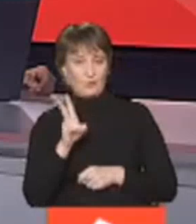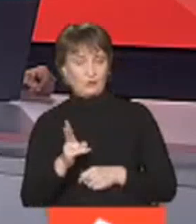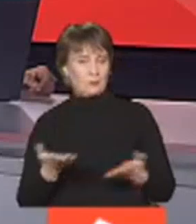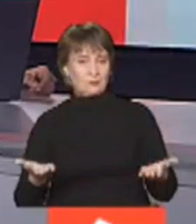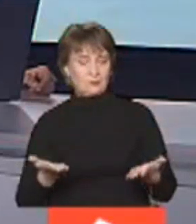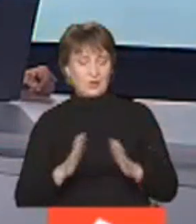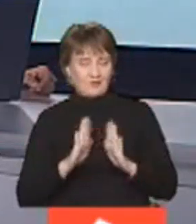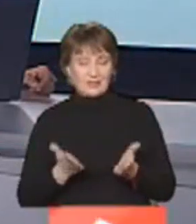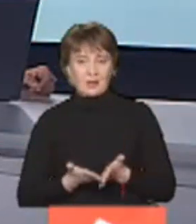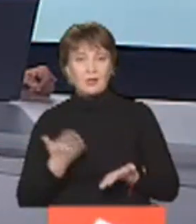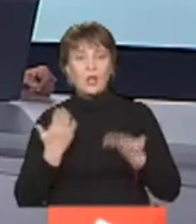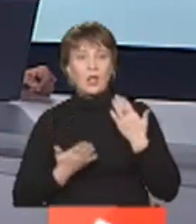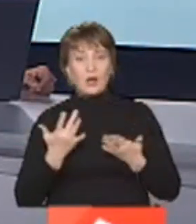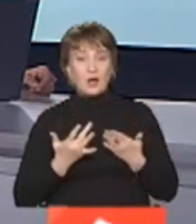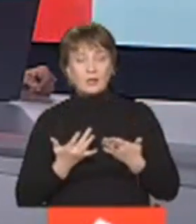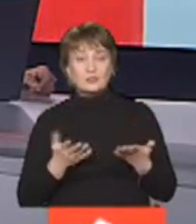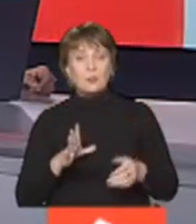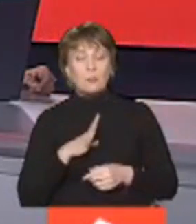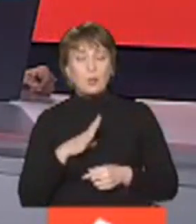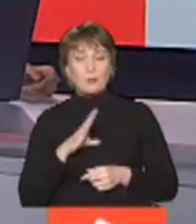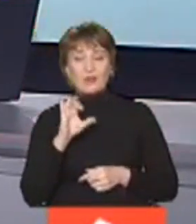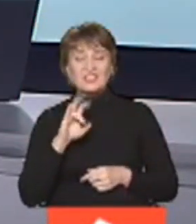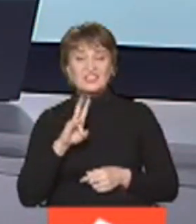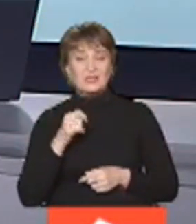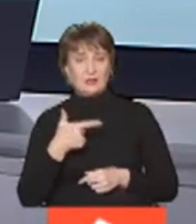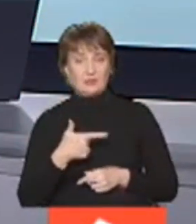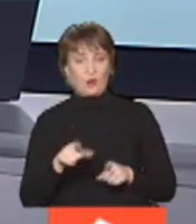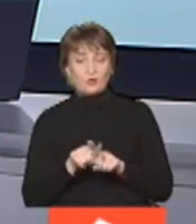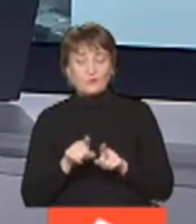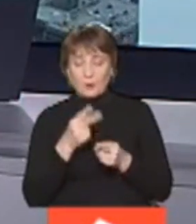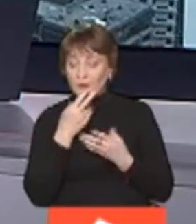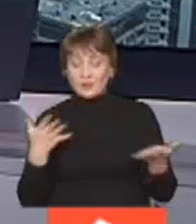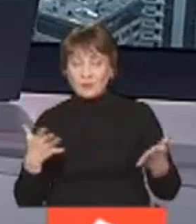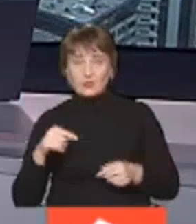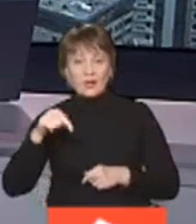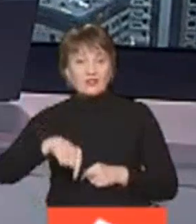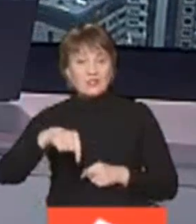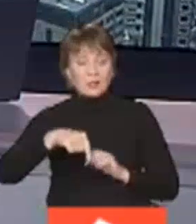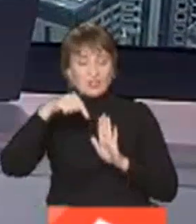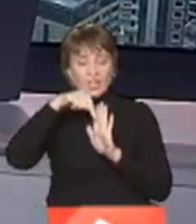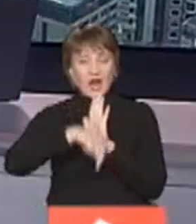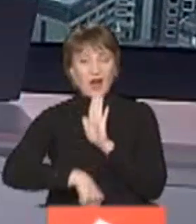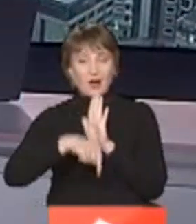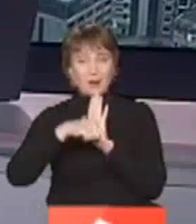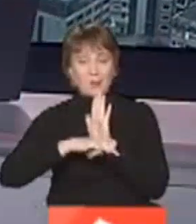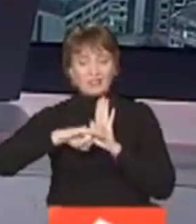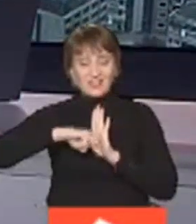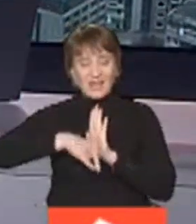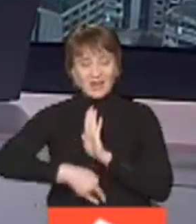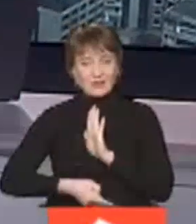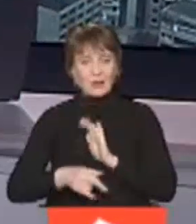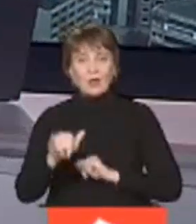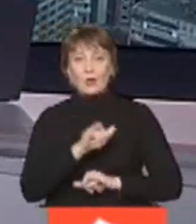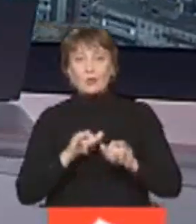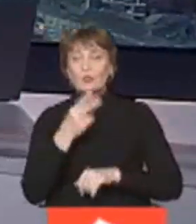Да, ну це взагалі. А якщо б лежав сніг? Так і все одно ж не видно. Там же ж яма, ну дірка. Куди